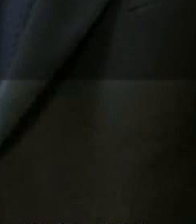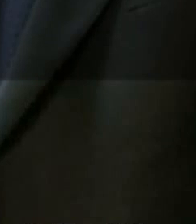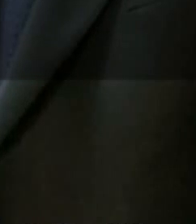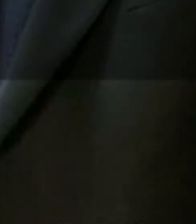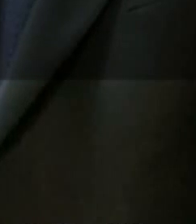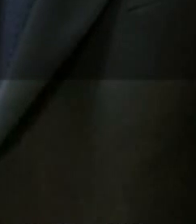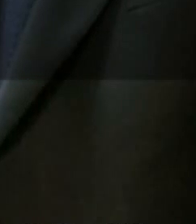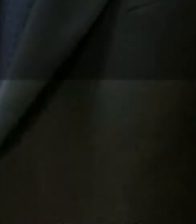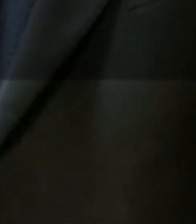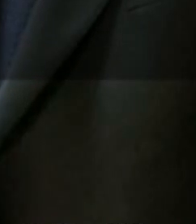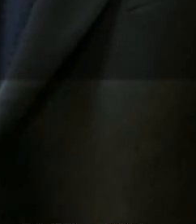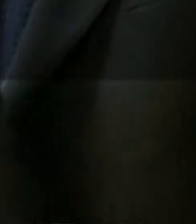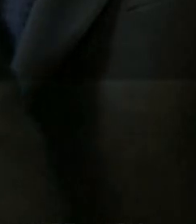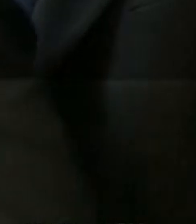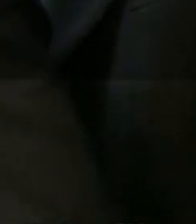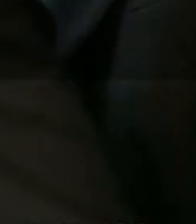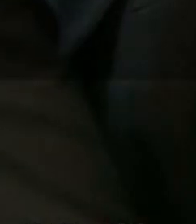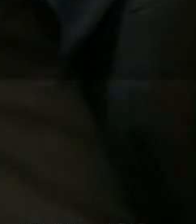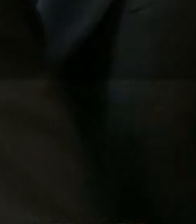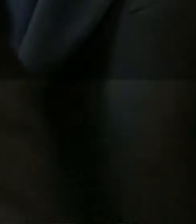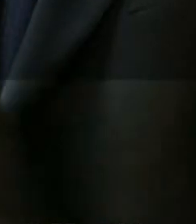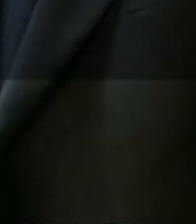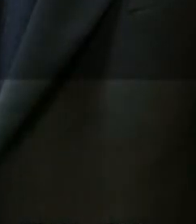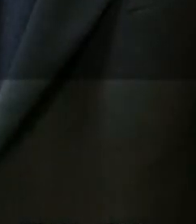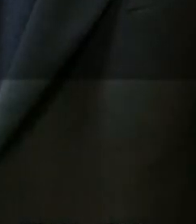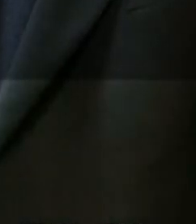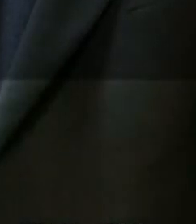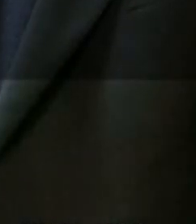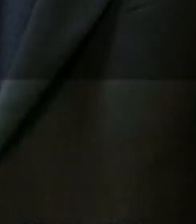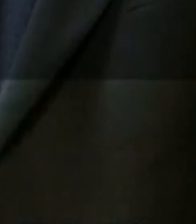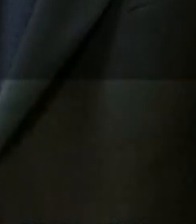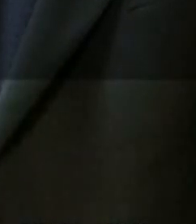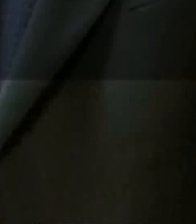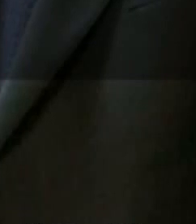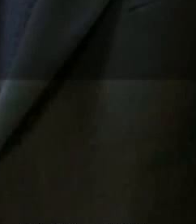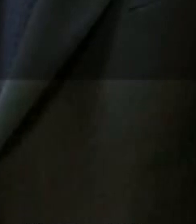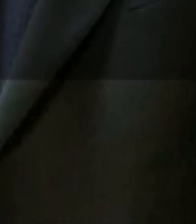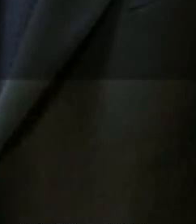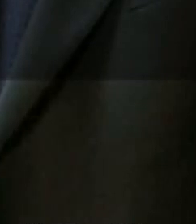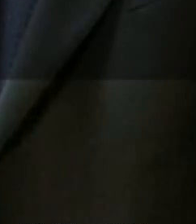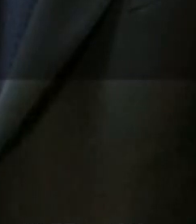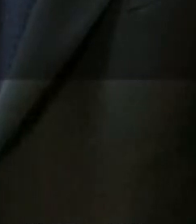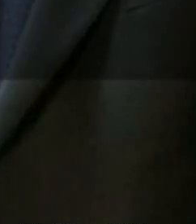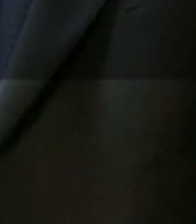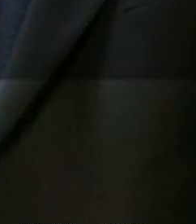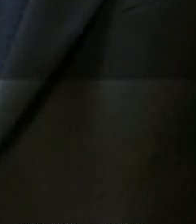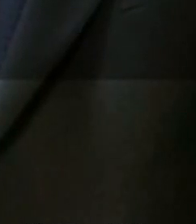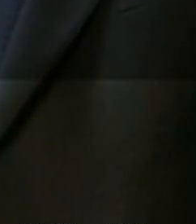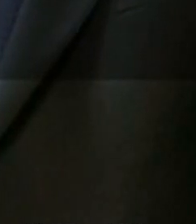a Brussel·les o en un altre lloc de la Unió Europea que no sigui l'estat espanyol, per raons òbvies, amb el president